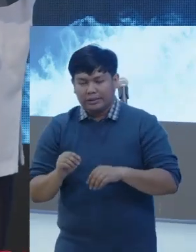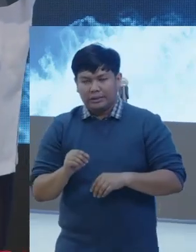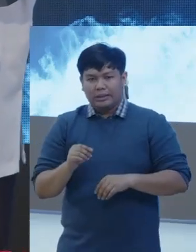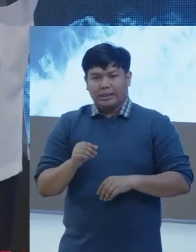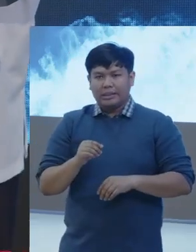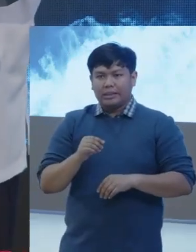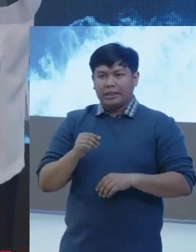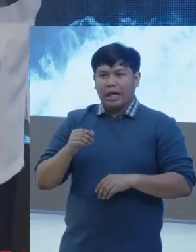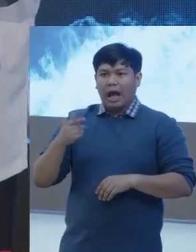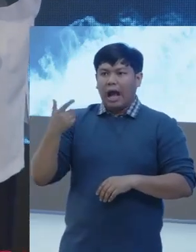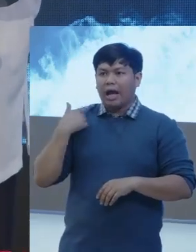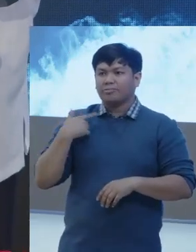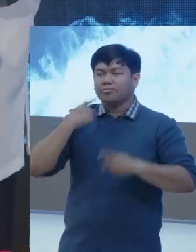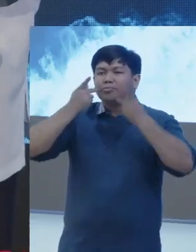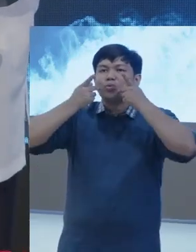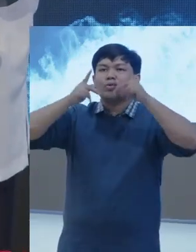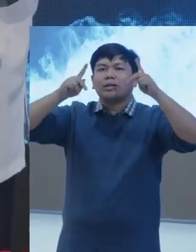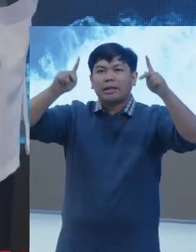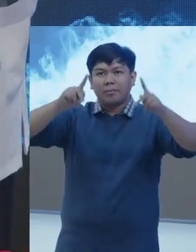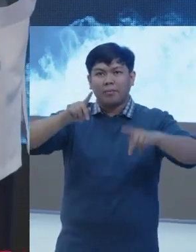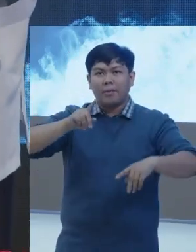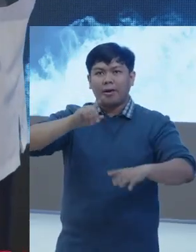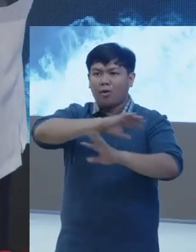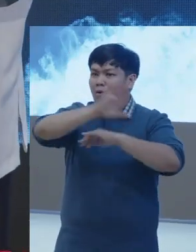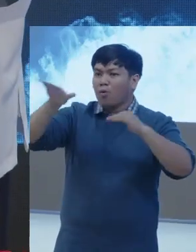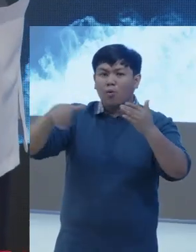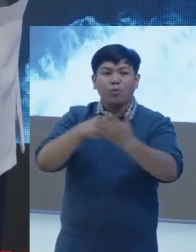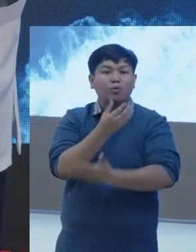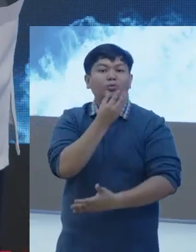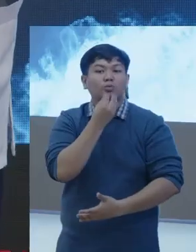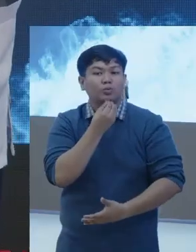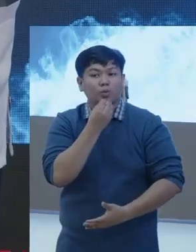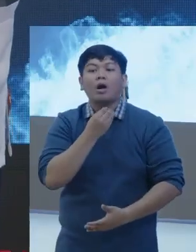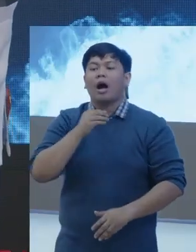proclaimed a fast throughout all Judah.